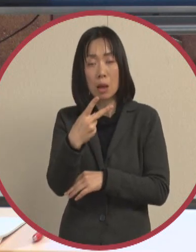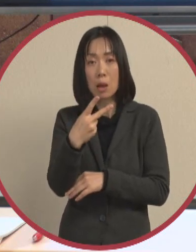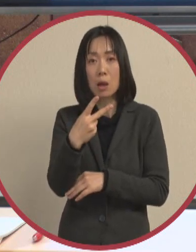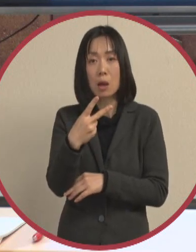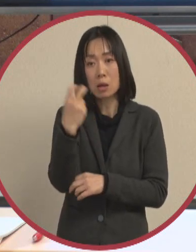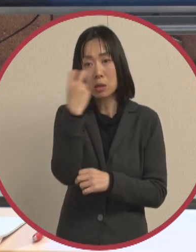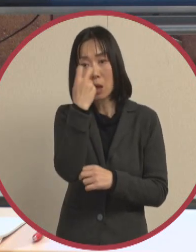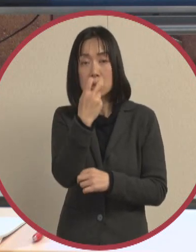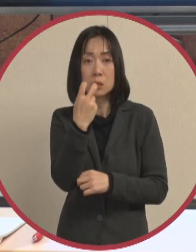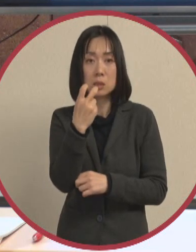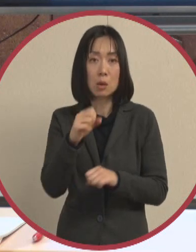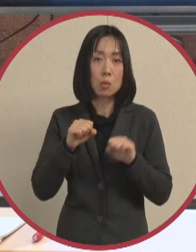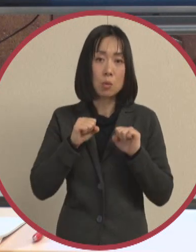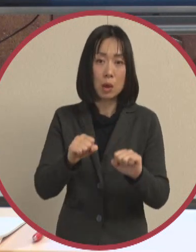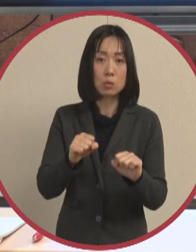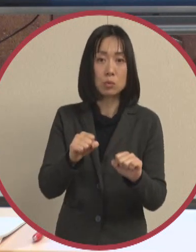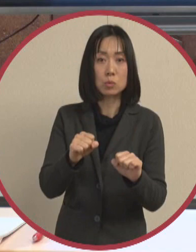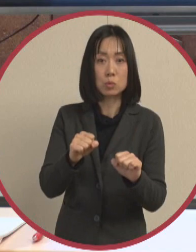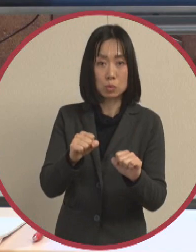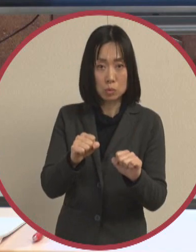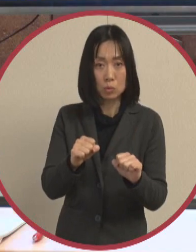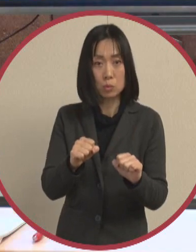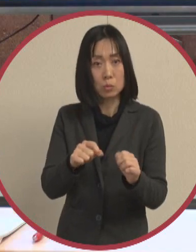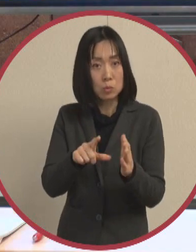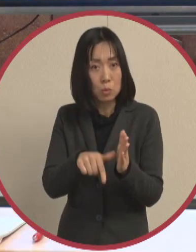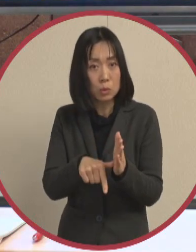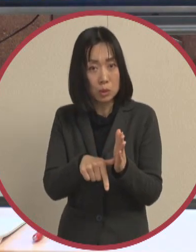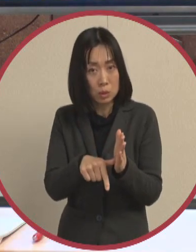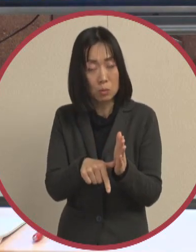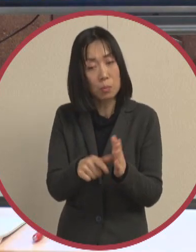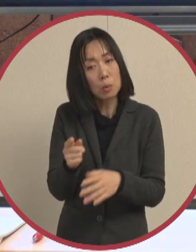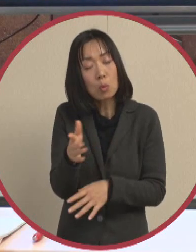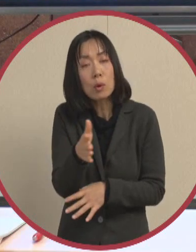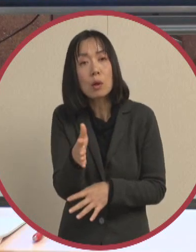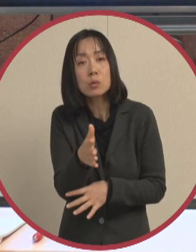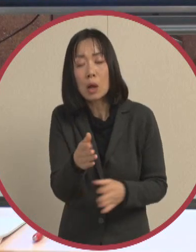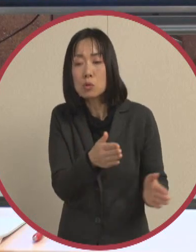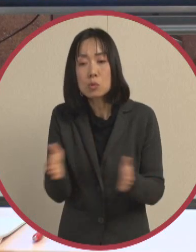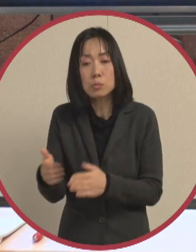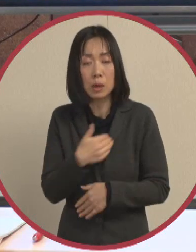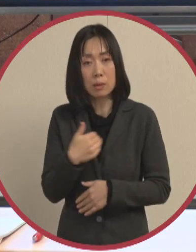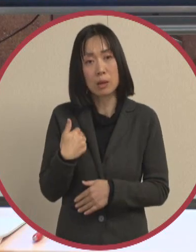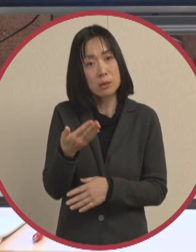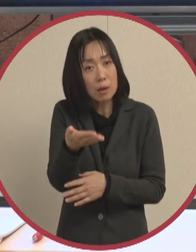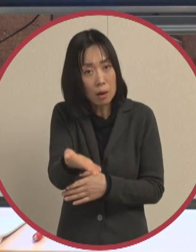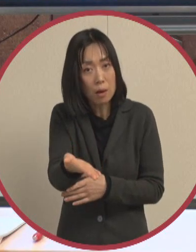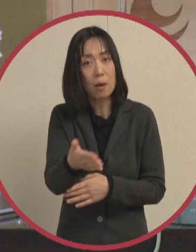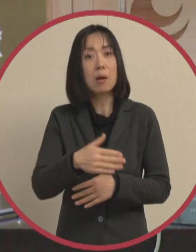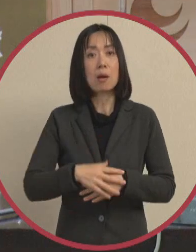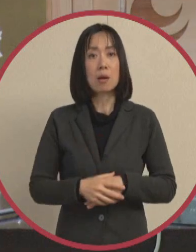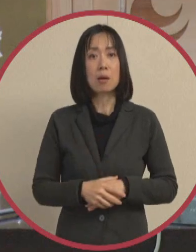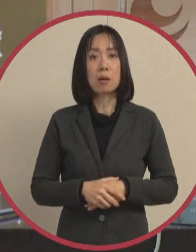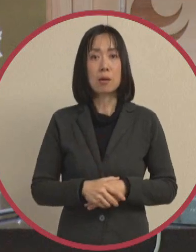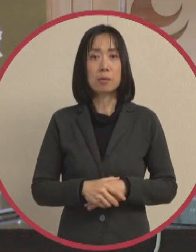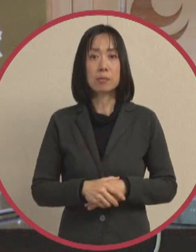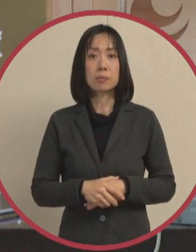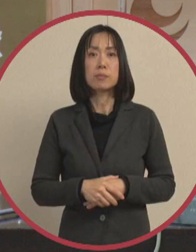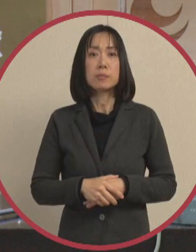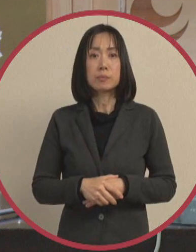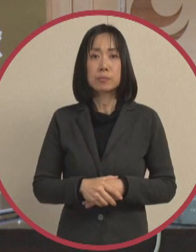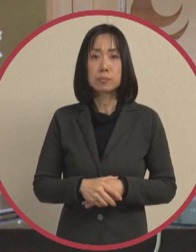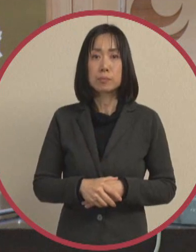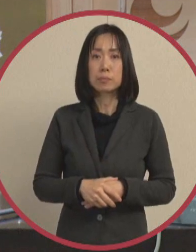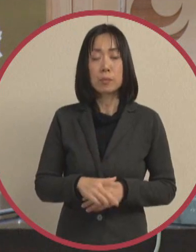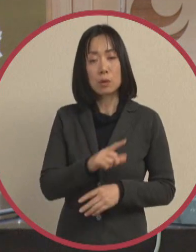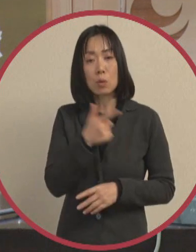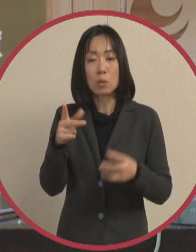った時への備えっていうのが今回、まあ、どの程度進んだ、どの程度準備できたというふうにお考えでしょうか。 あの、まあ、いろんな課